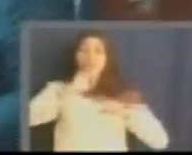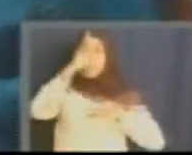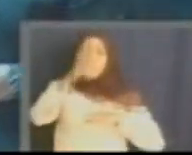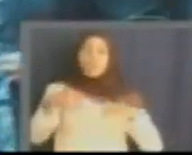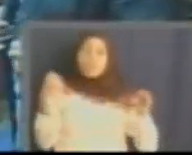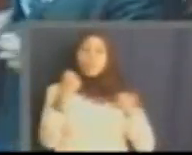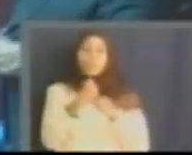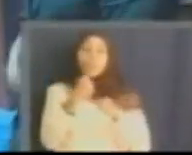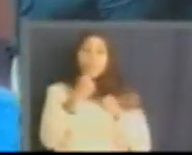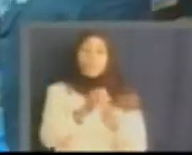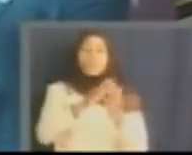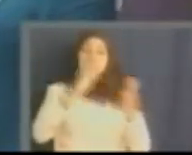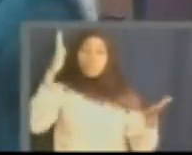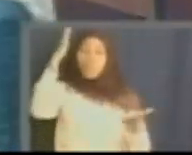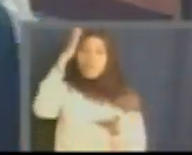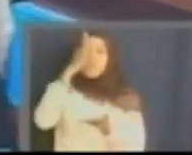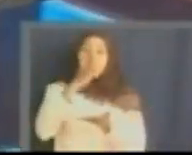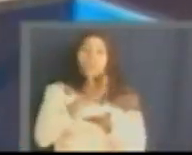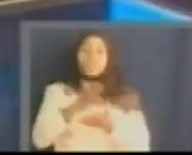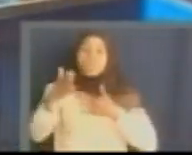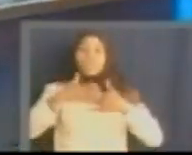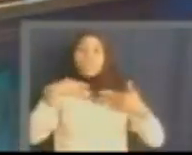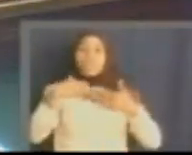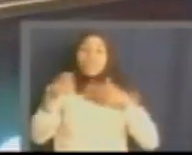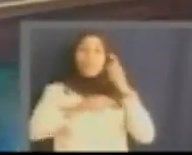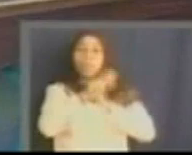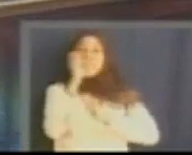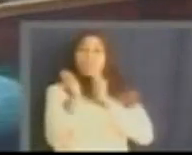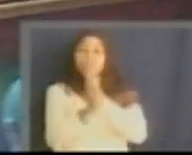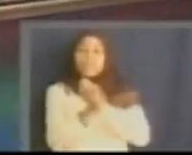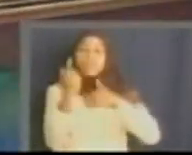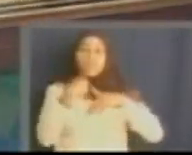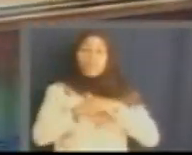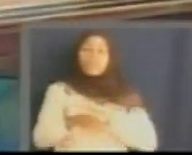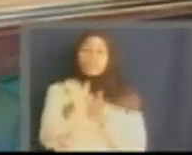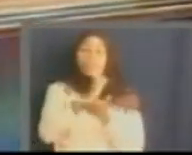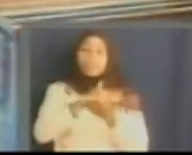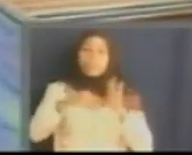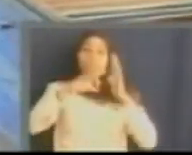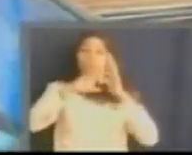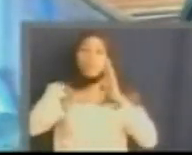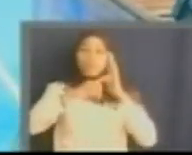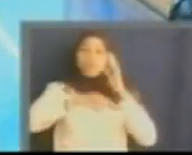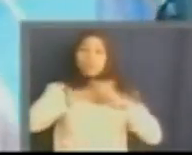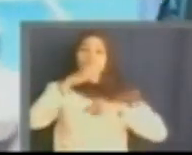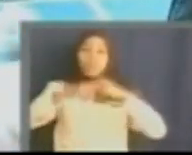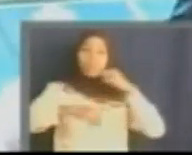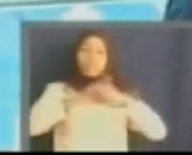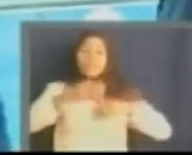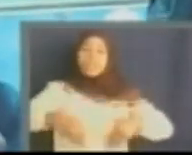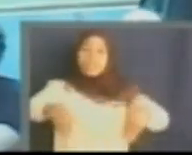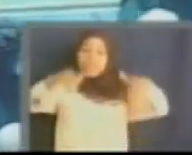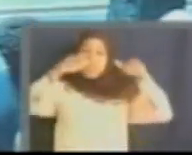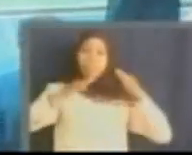ya kuhakikisha linafanya mabadiliko katika baadhi ya kanuni za kuliendesha bunge hili. Miongoni mwa mambo ambayo yamefanywa